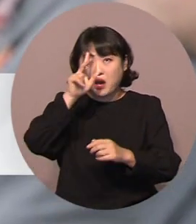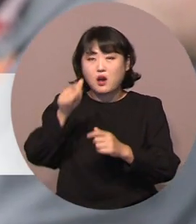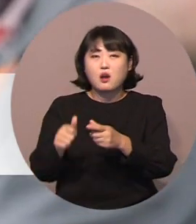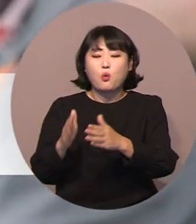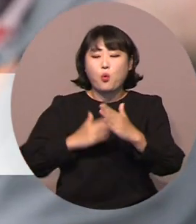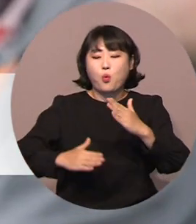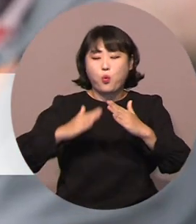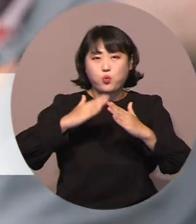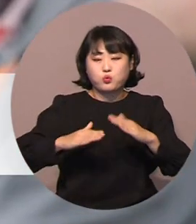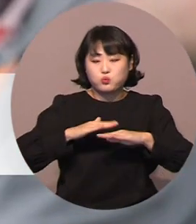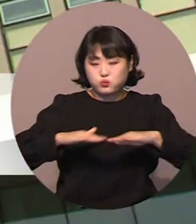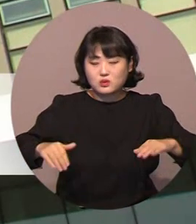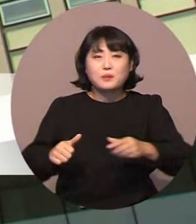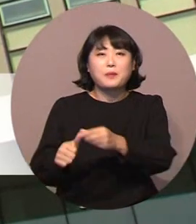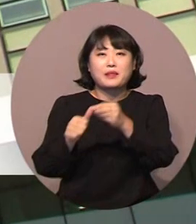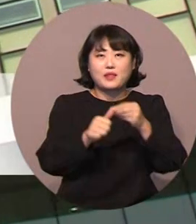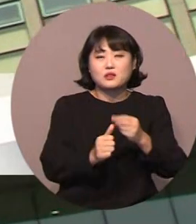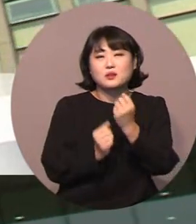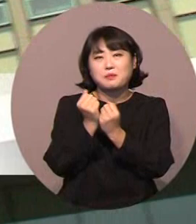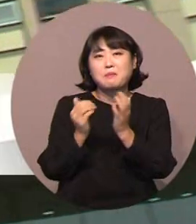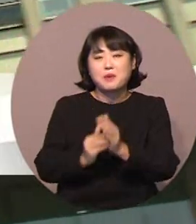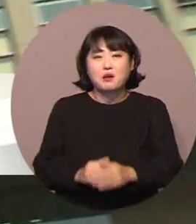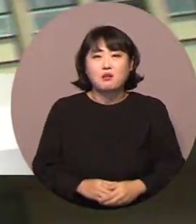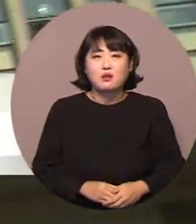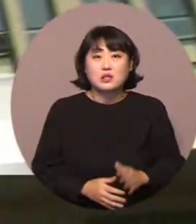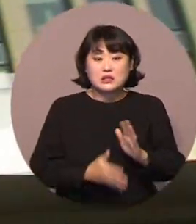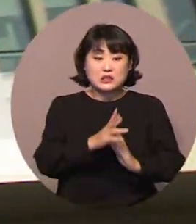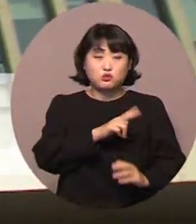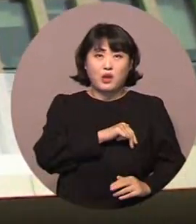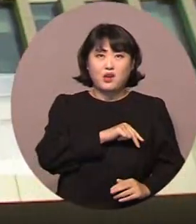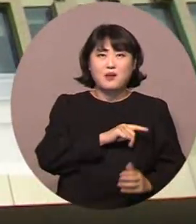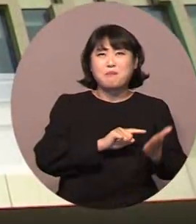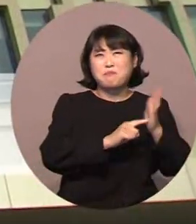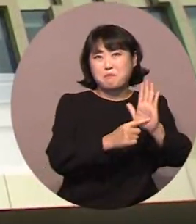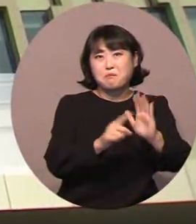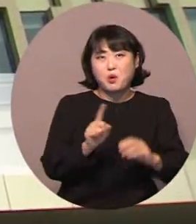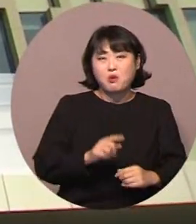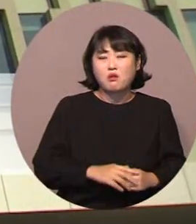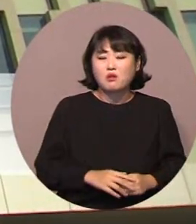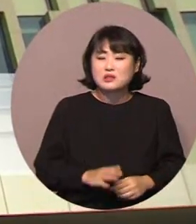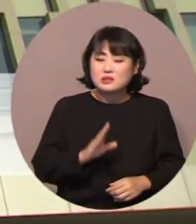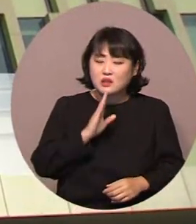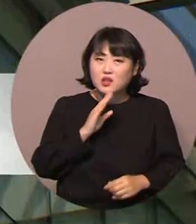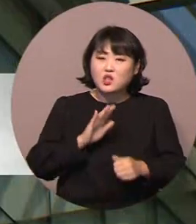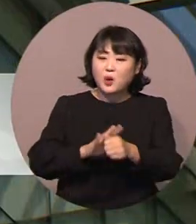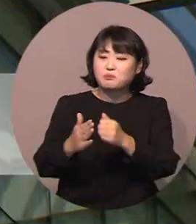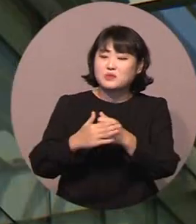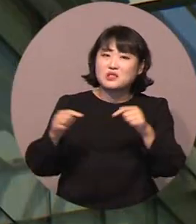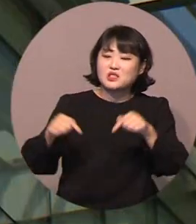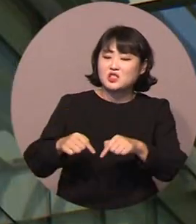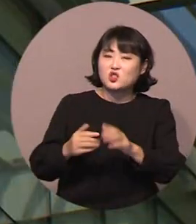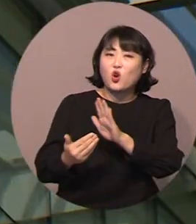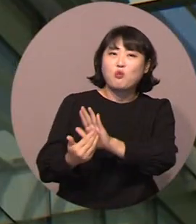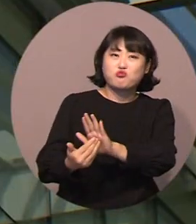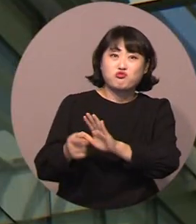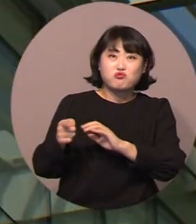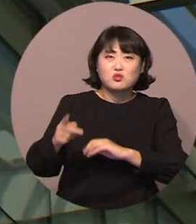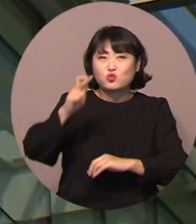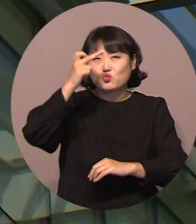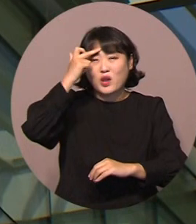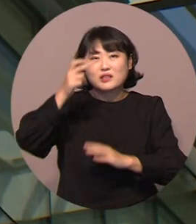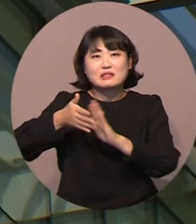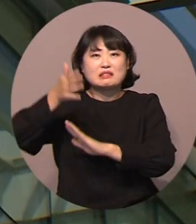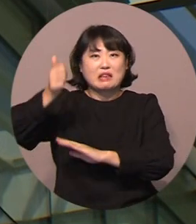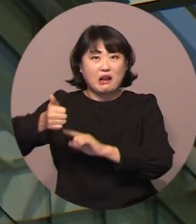뽑았다고 설명했습니다 이에 대해 시의회는 성명을 내고 사실상 협치를 한 최민호 세종 시장에